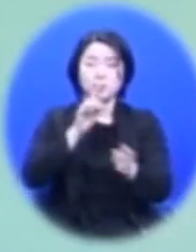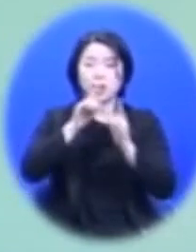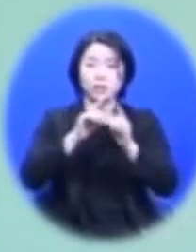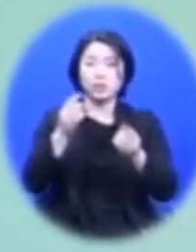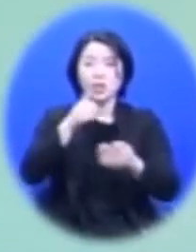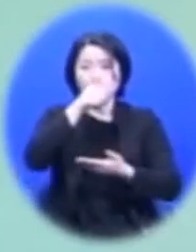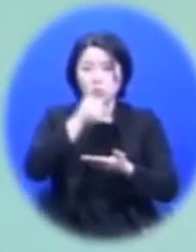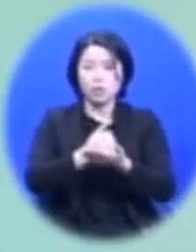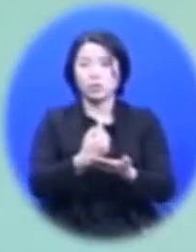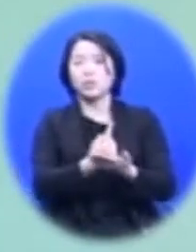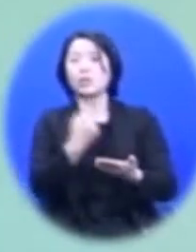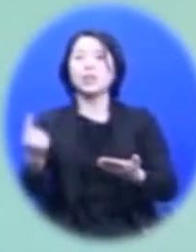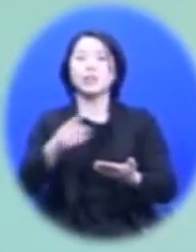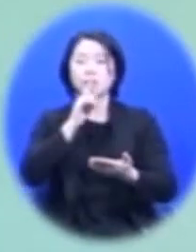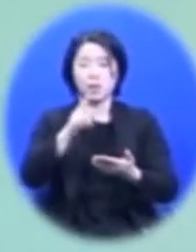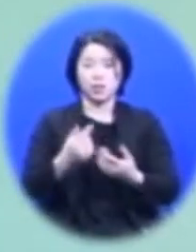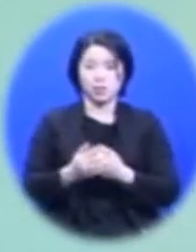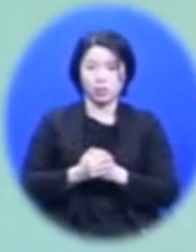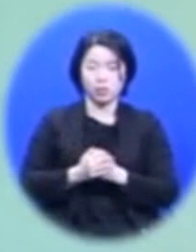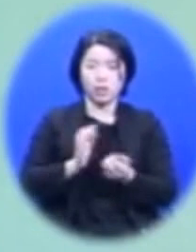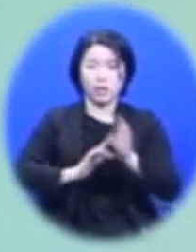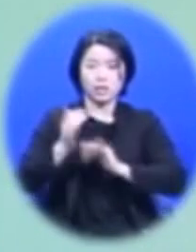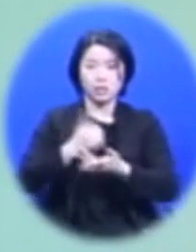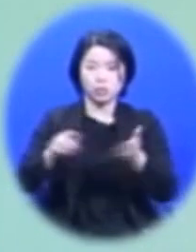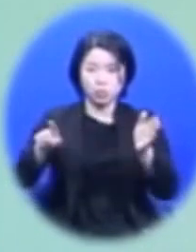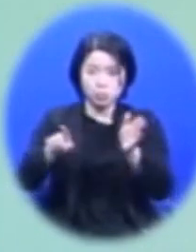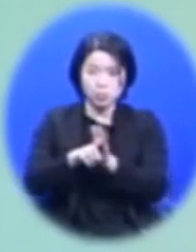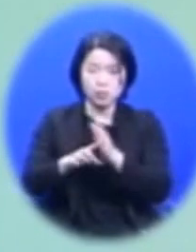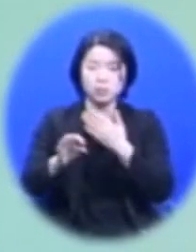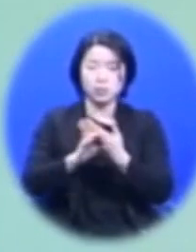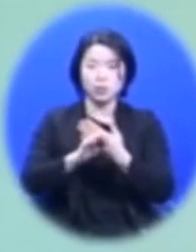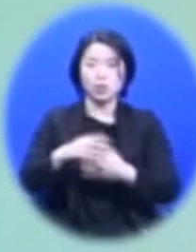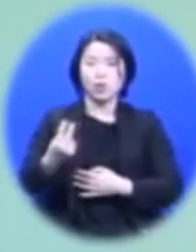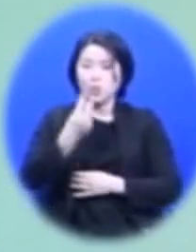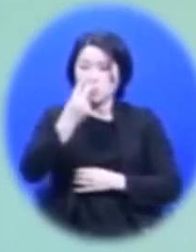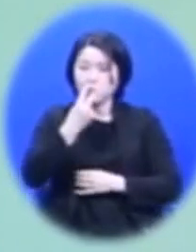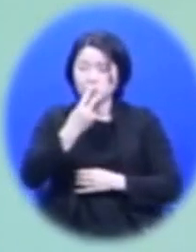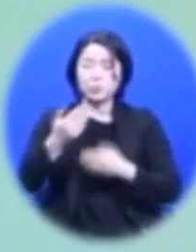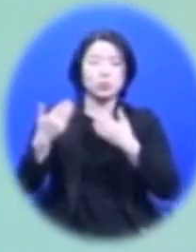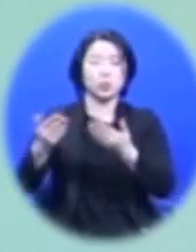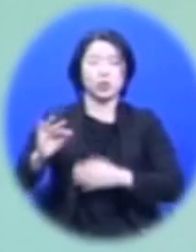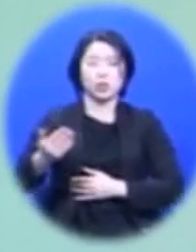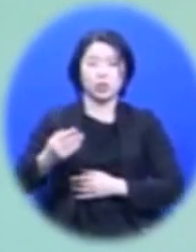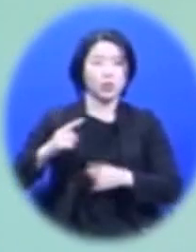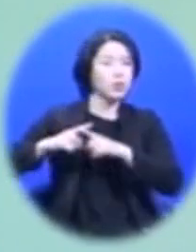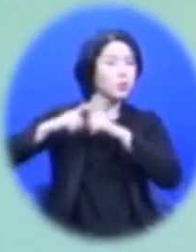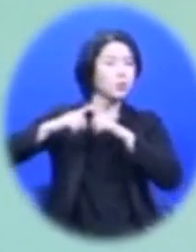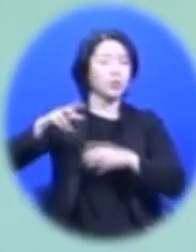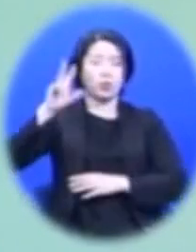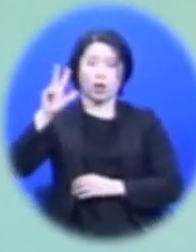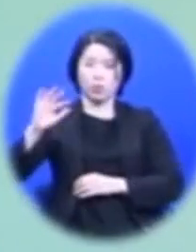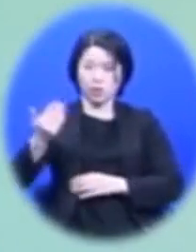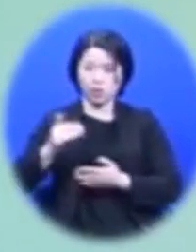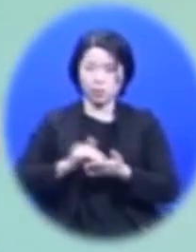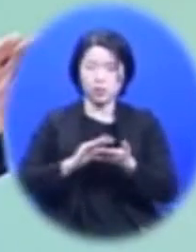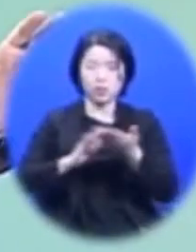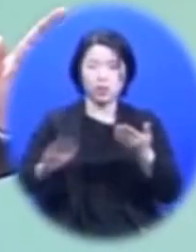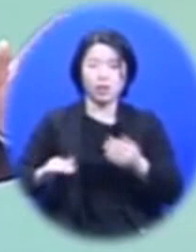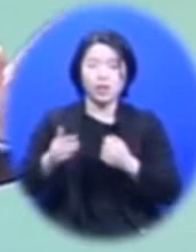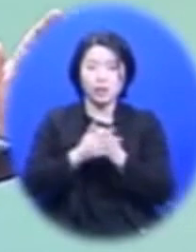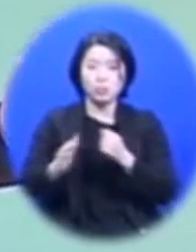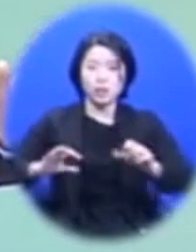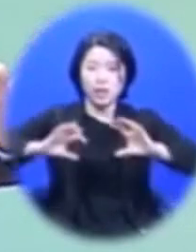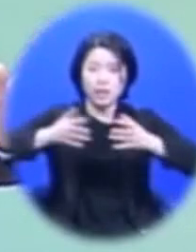떠났다는 뜻입니다. 예수를 믿으면 목숨도 걸어야 됩니다. 순교를 각오해야 됩니다. 그러니